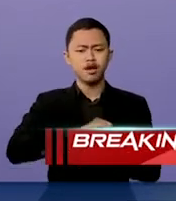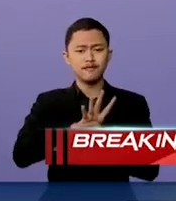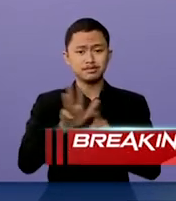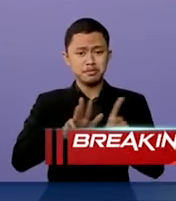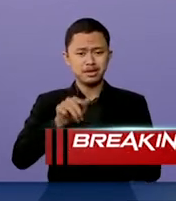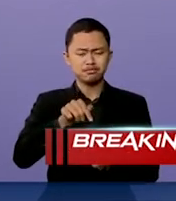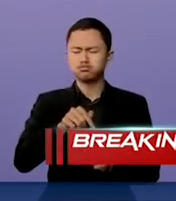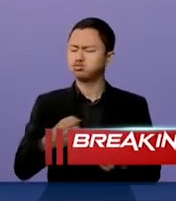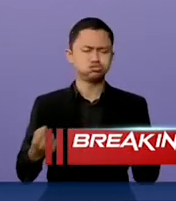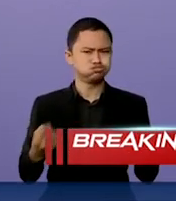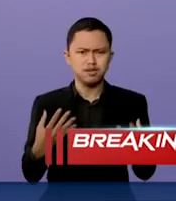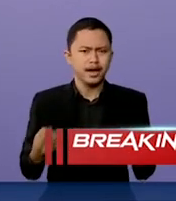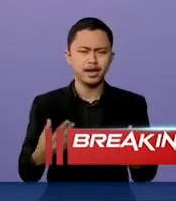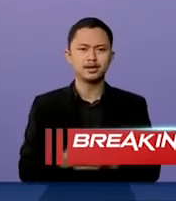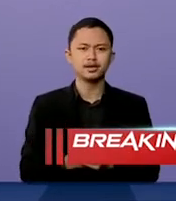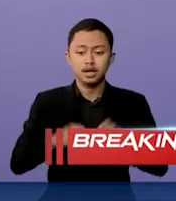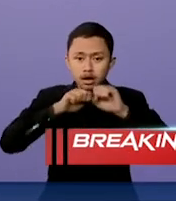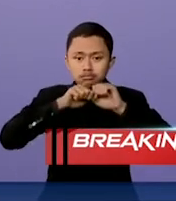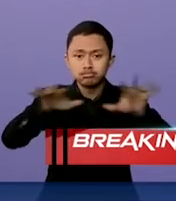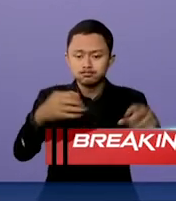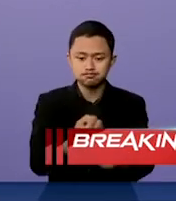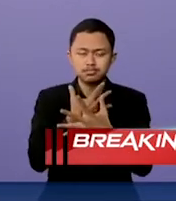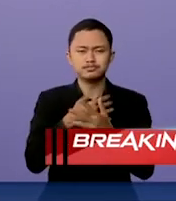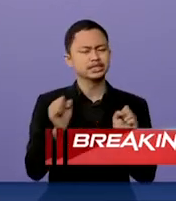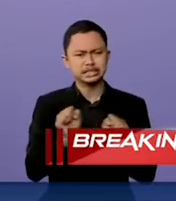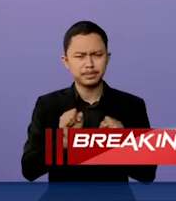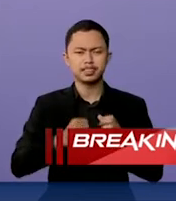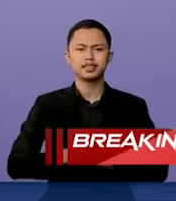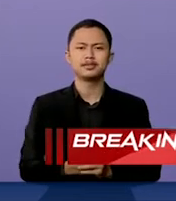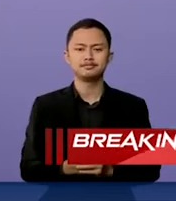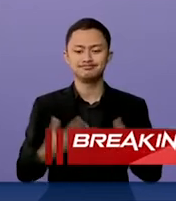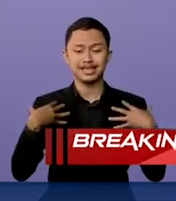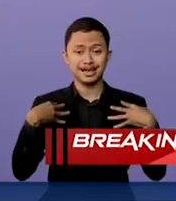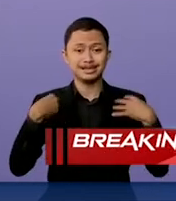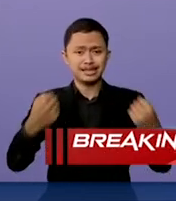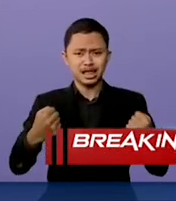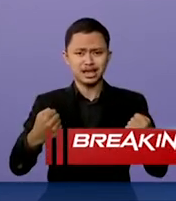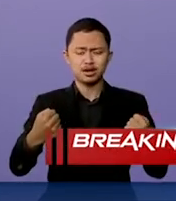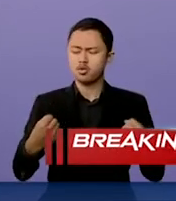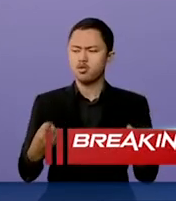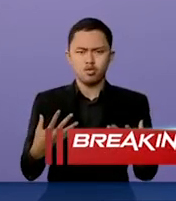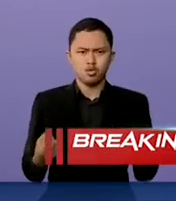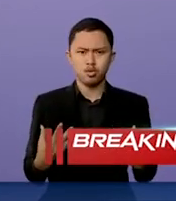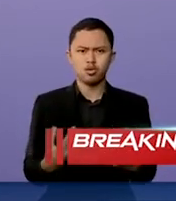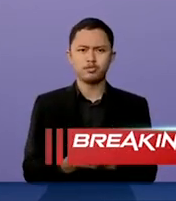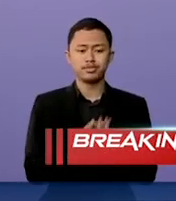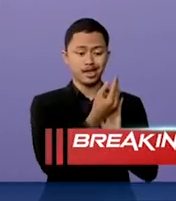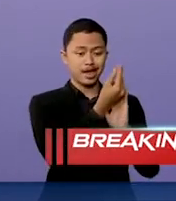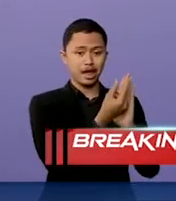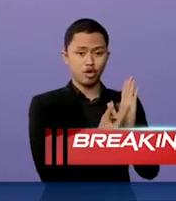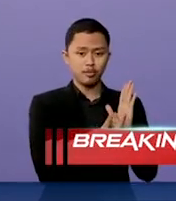berbahaya cepat dan mudah menular mengancam kesehatan manusia dan bahkan sudah mampu melumpuhkan perekonomian